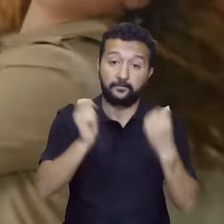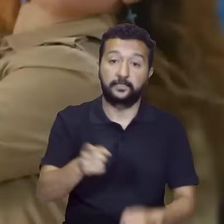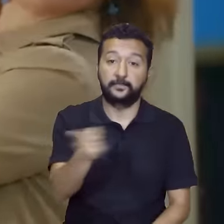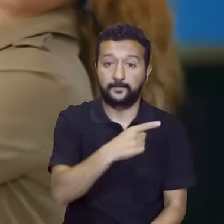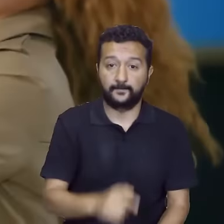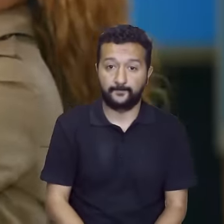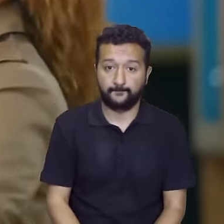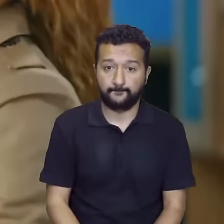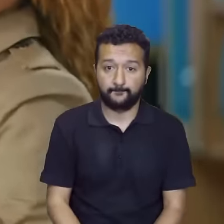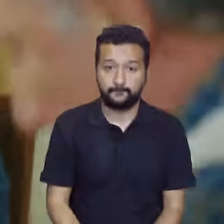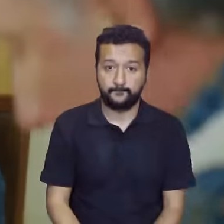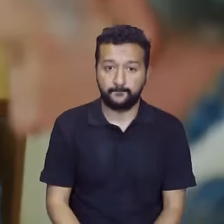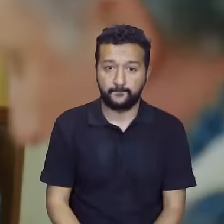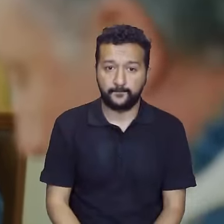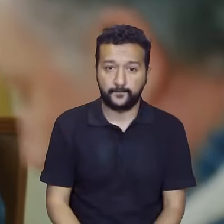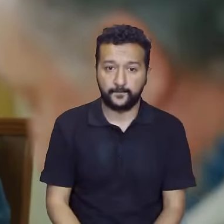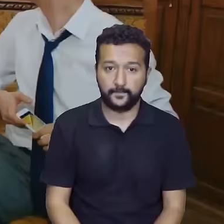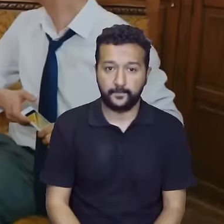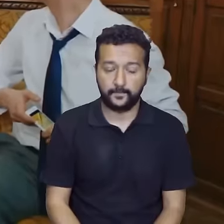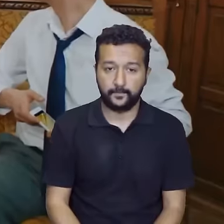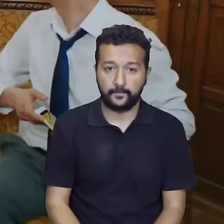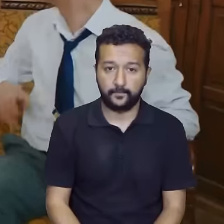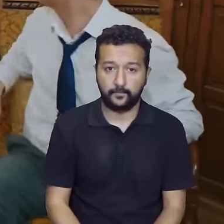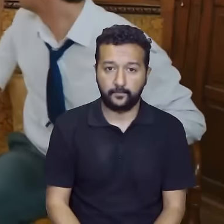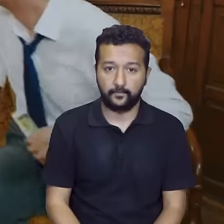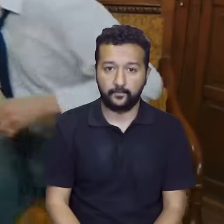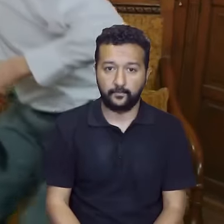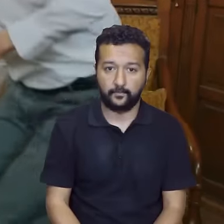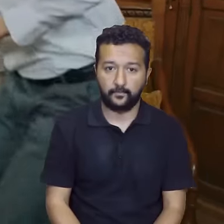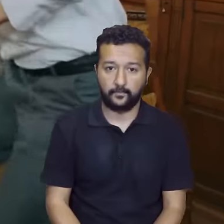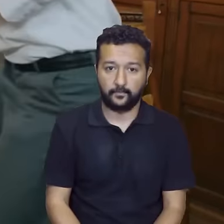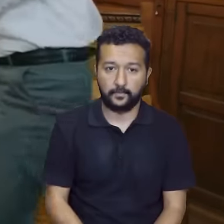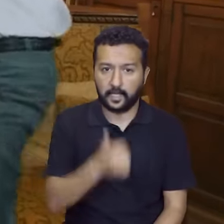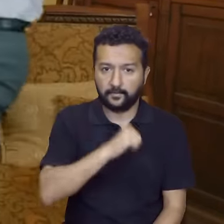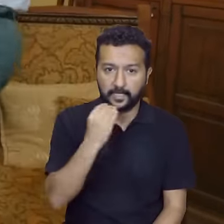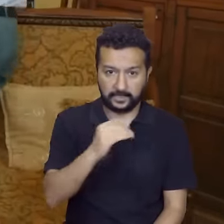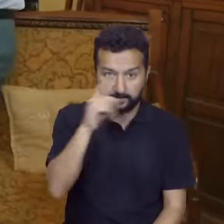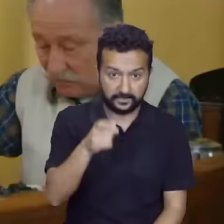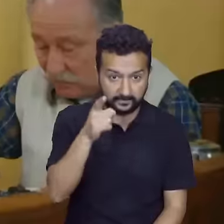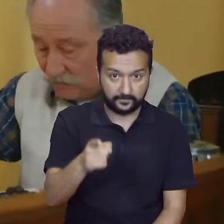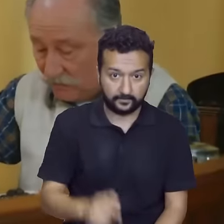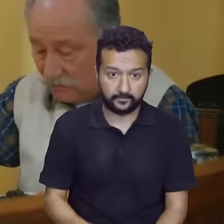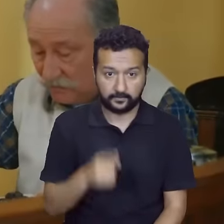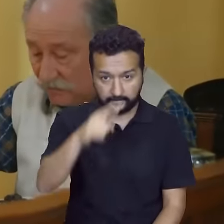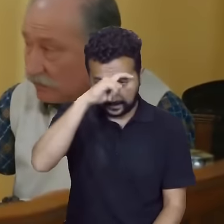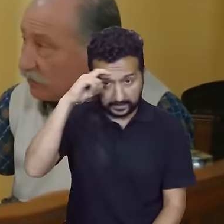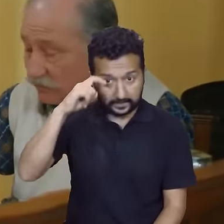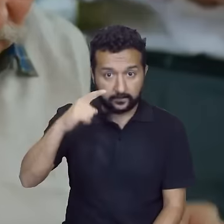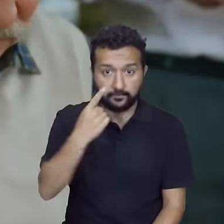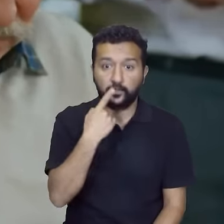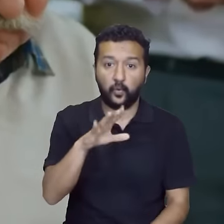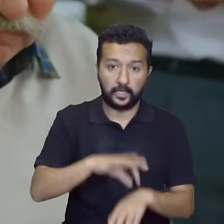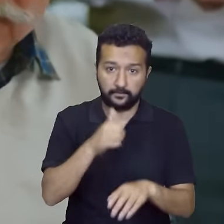edersin. Itır kulak misafiri oldu. Şener dondu. Tuncay yerinden kalktı. Abi iyi misin sen? Ateşin falan yok